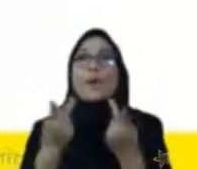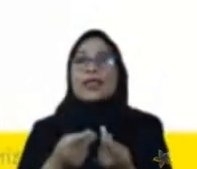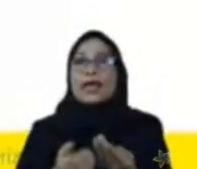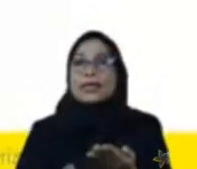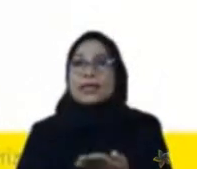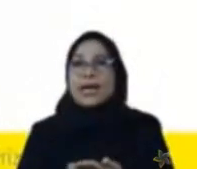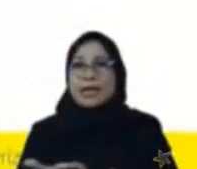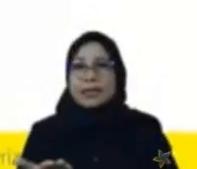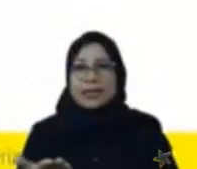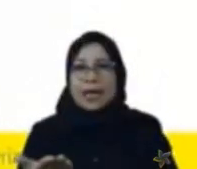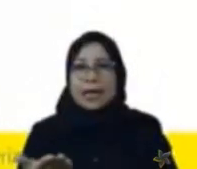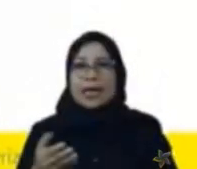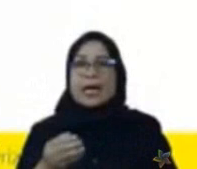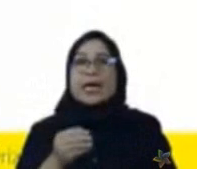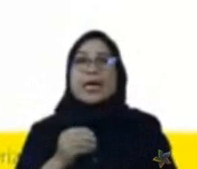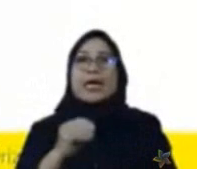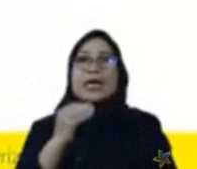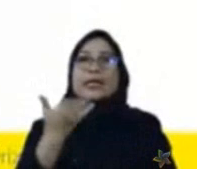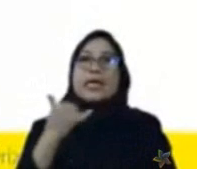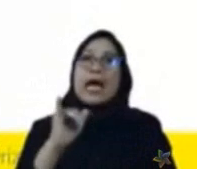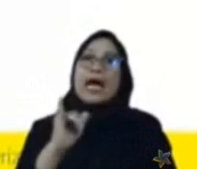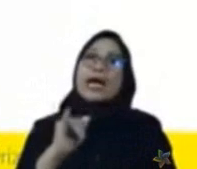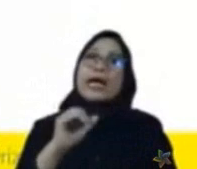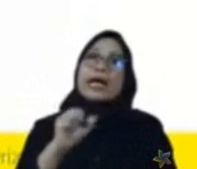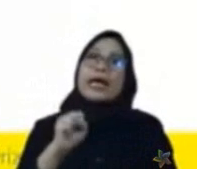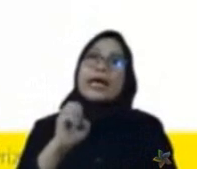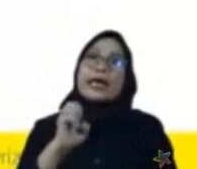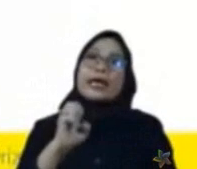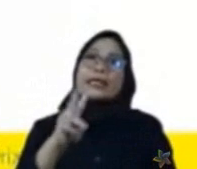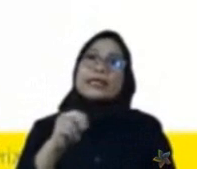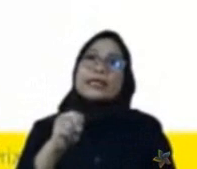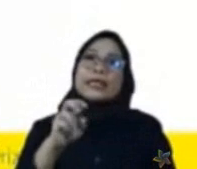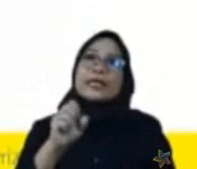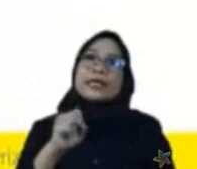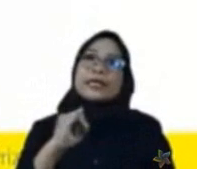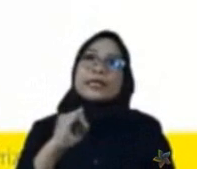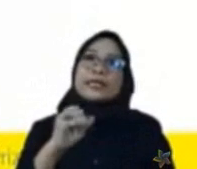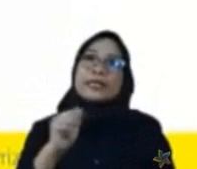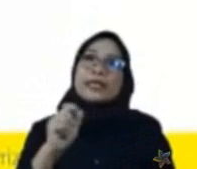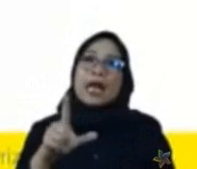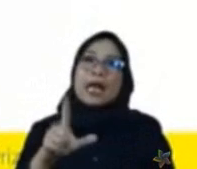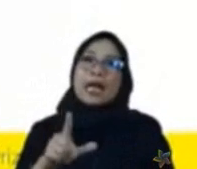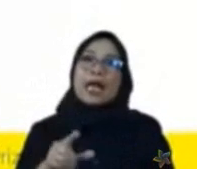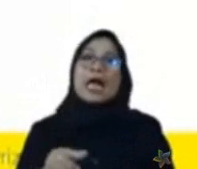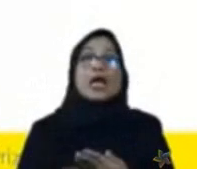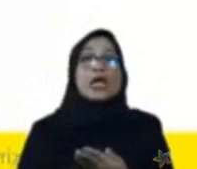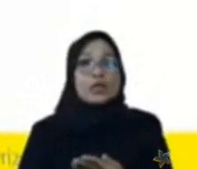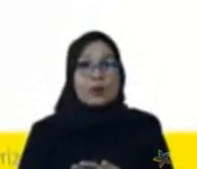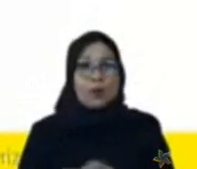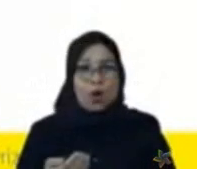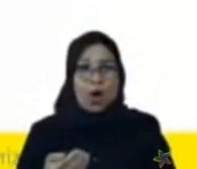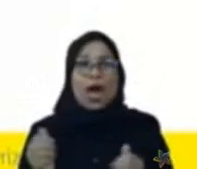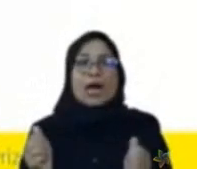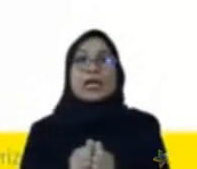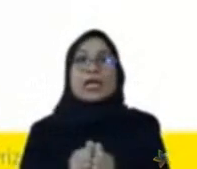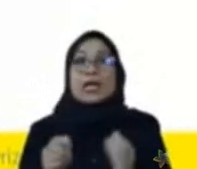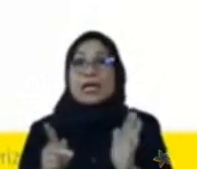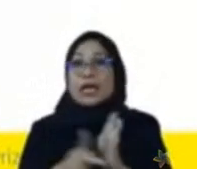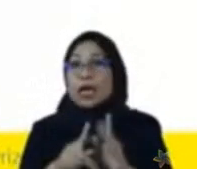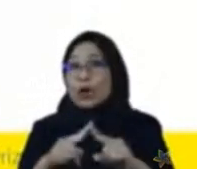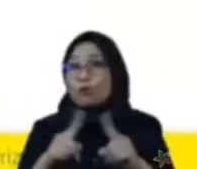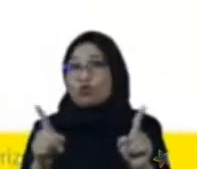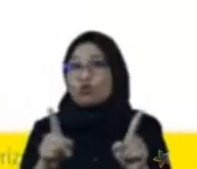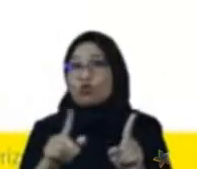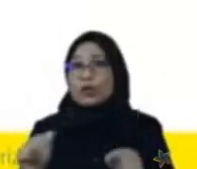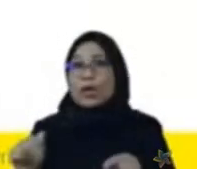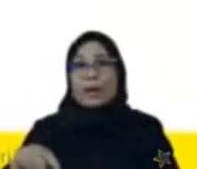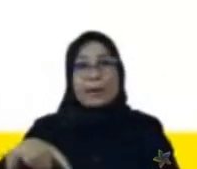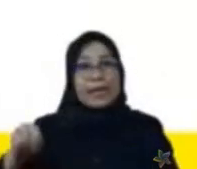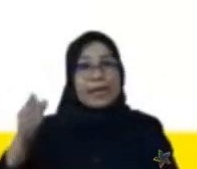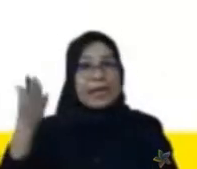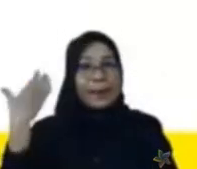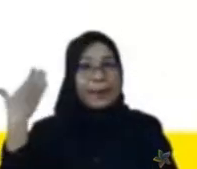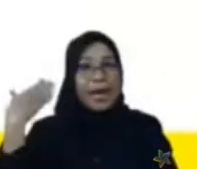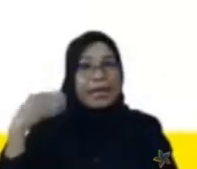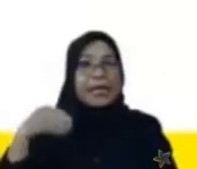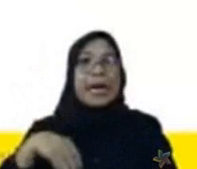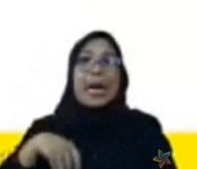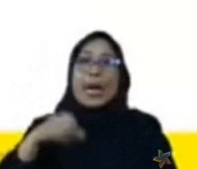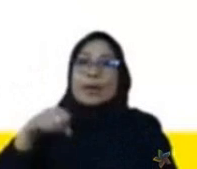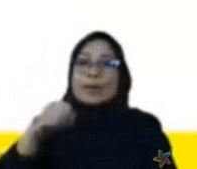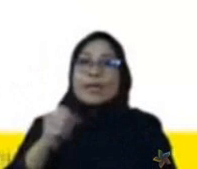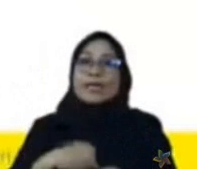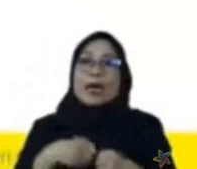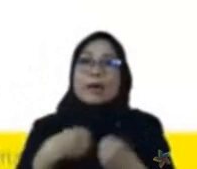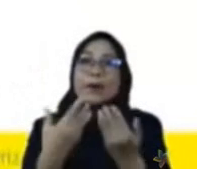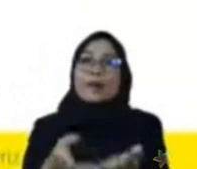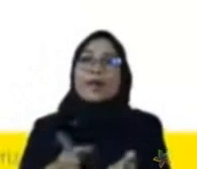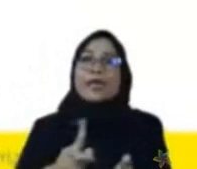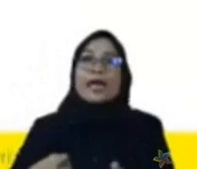Jadi insya Allah semoga dengan keputusan Menteri yang kemarin itu dapat memberikan keringanan